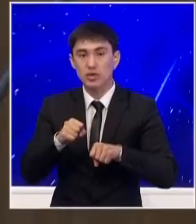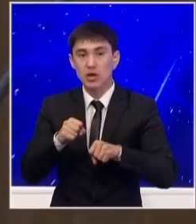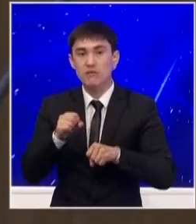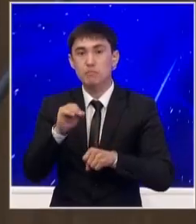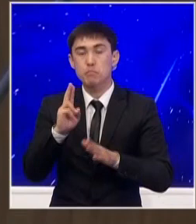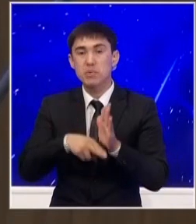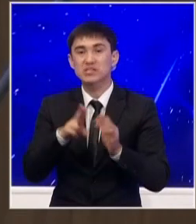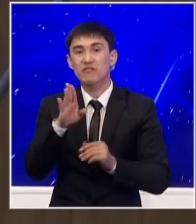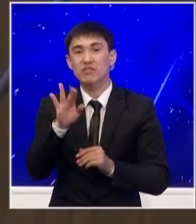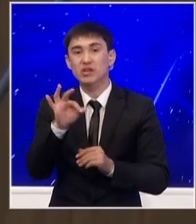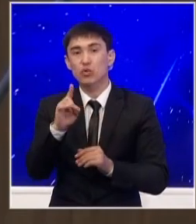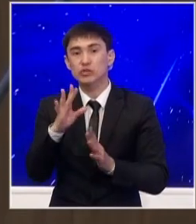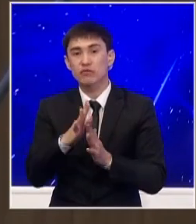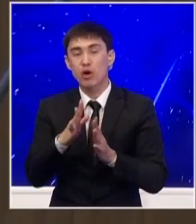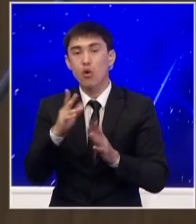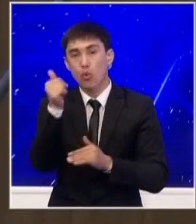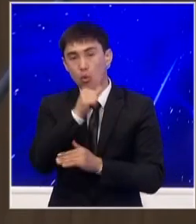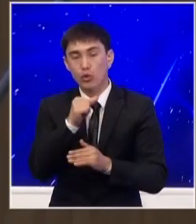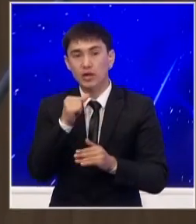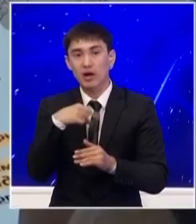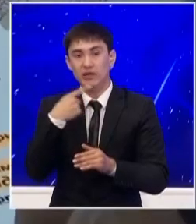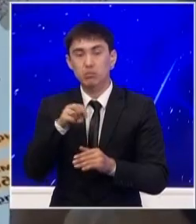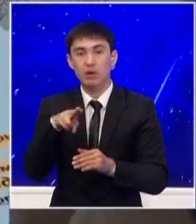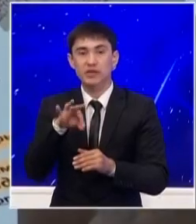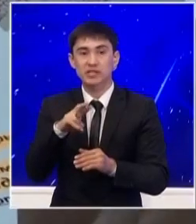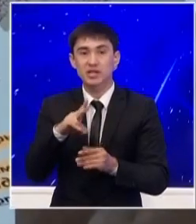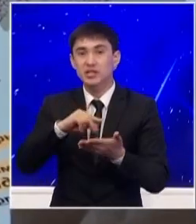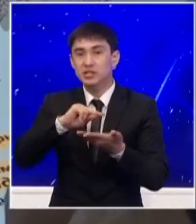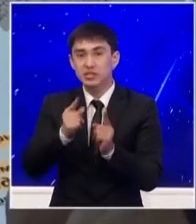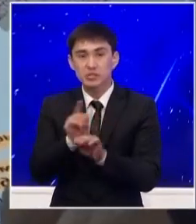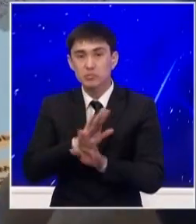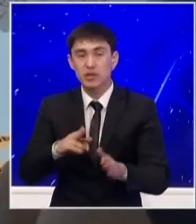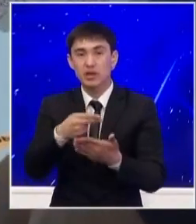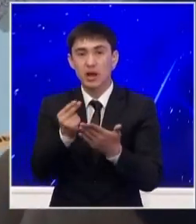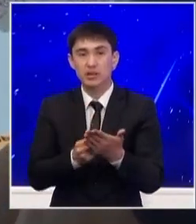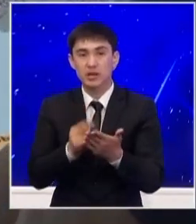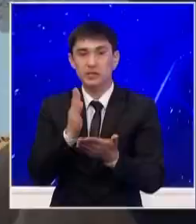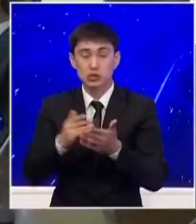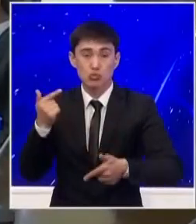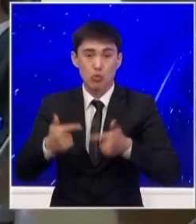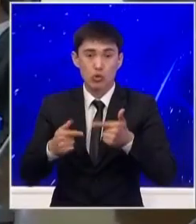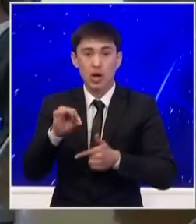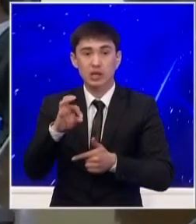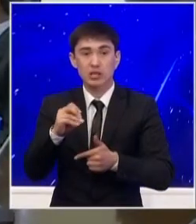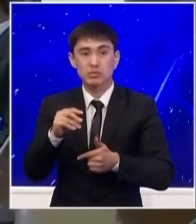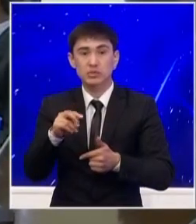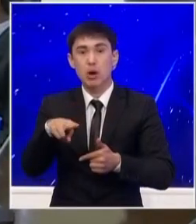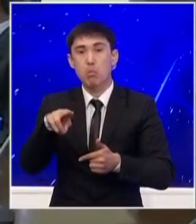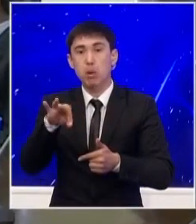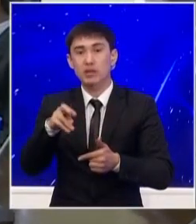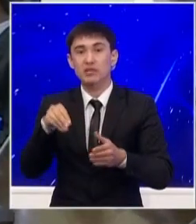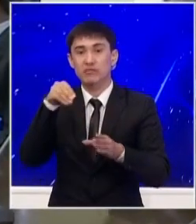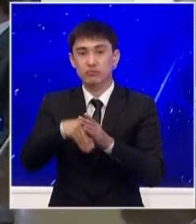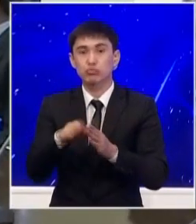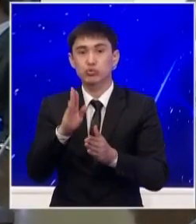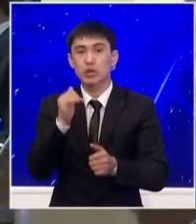года, говорит профессор. Несмотря на то, что у многих неизменный календарь вызывает споры, академик запатентовал свой труд и намерен